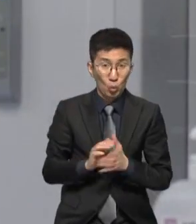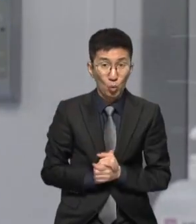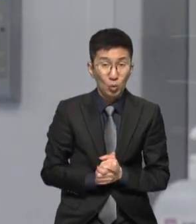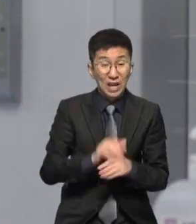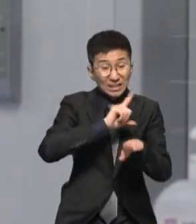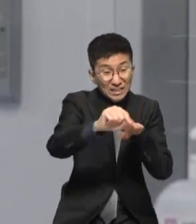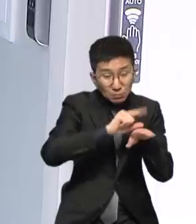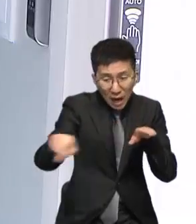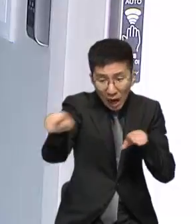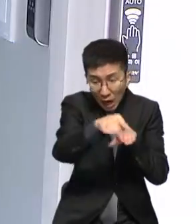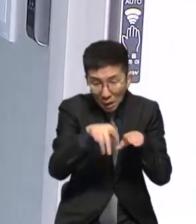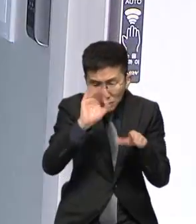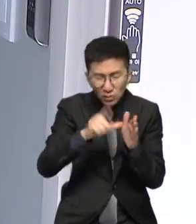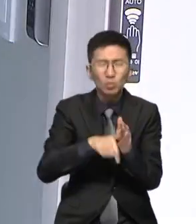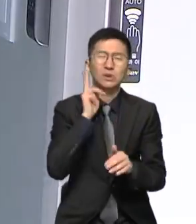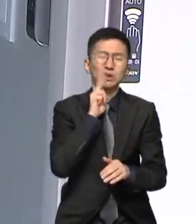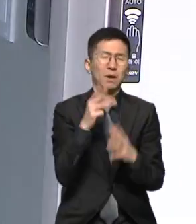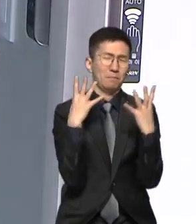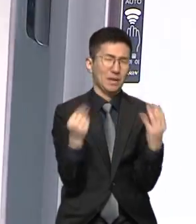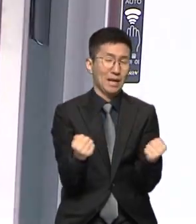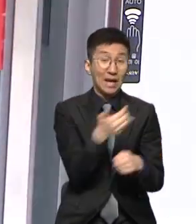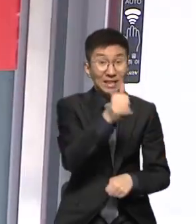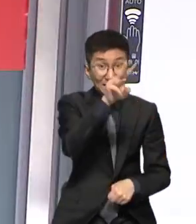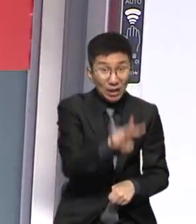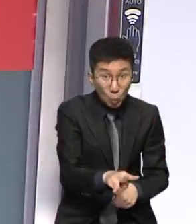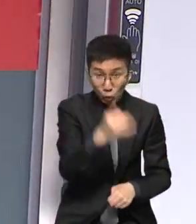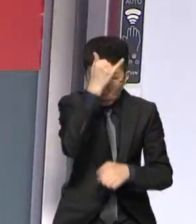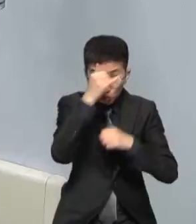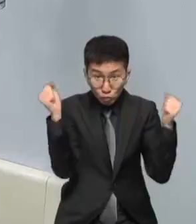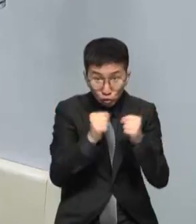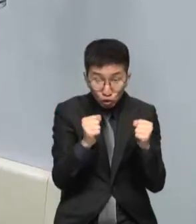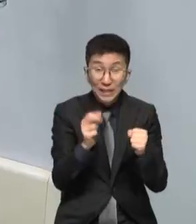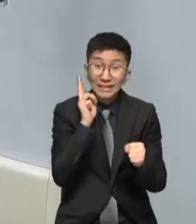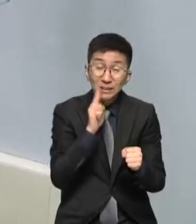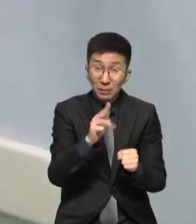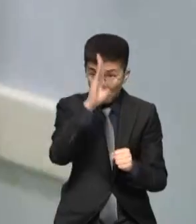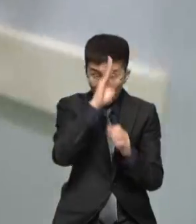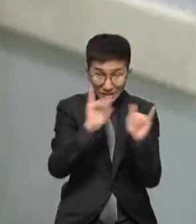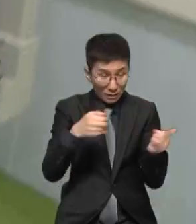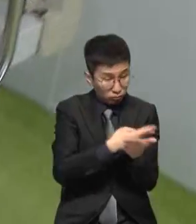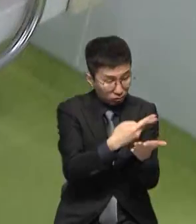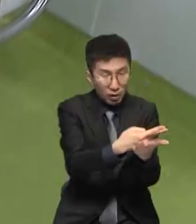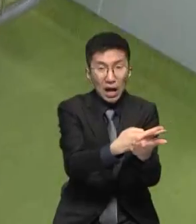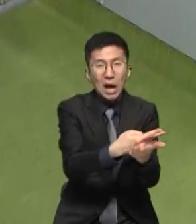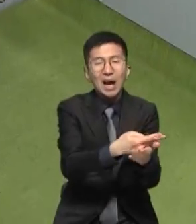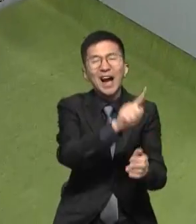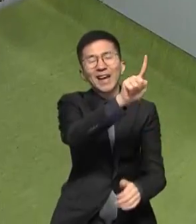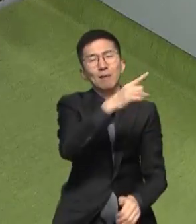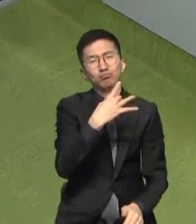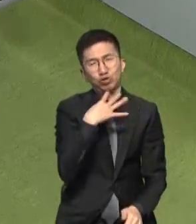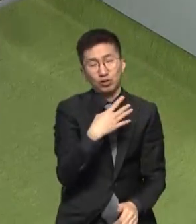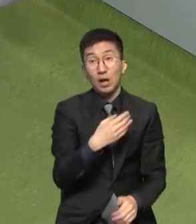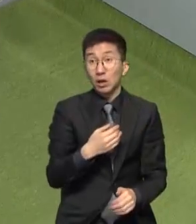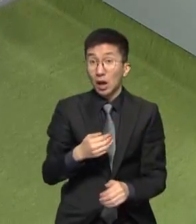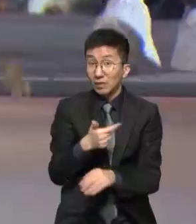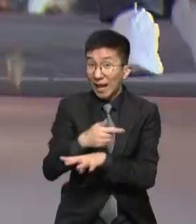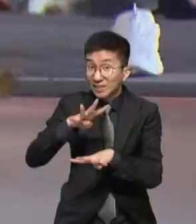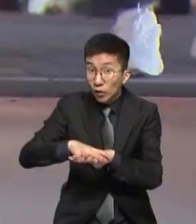상황도 심각해지고 있다는 건데, 세종과 충북 지역은 중환자 잔여 병상이 각각 한 개뿐이고, 대전, 경북은 아예